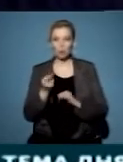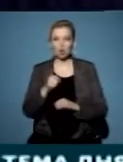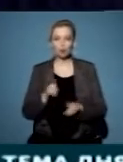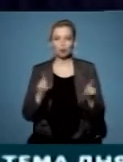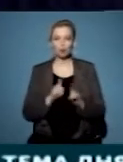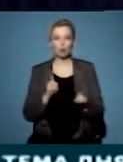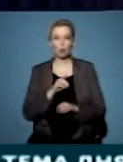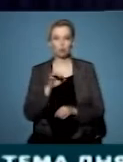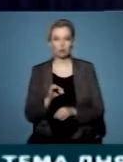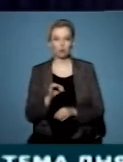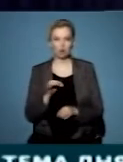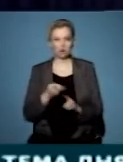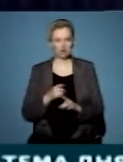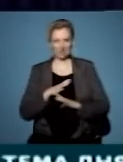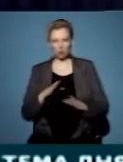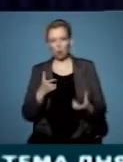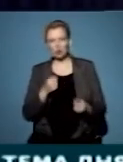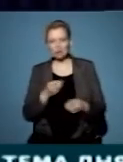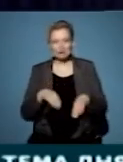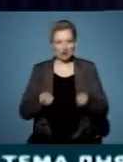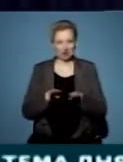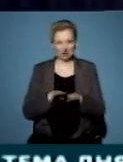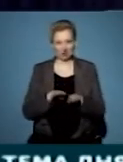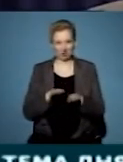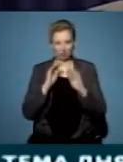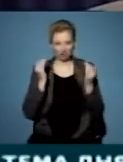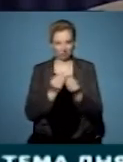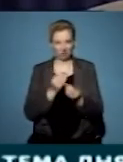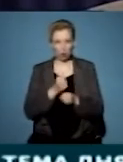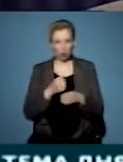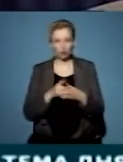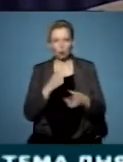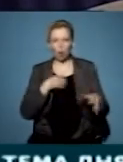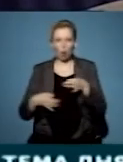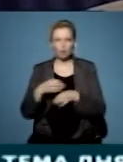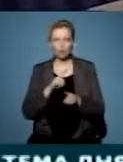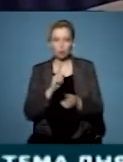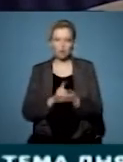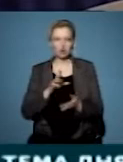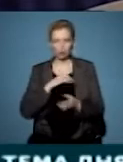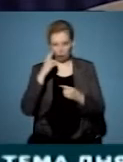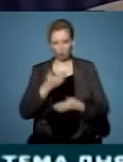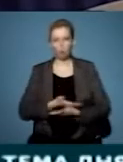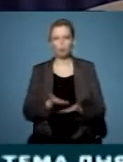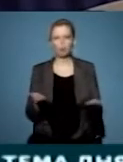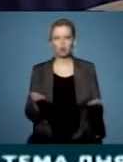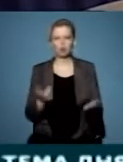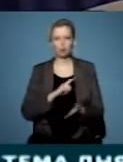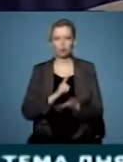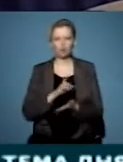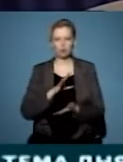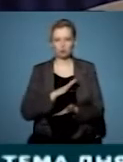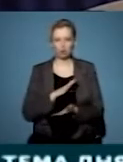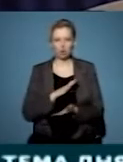щоб це не було десь закрита робоча група, де обговорювалося щось, має бути публічність. Розумієте? Має